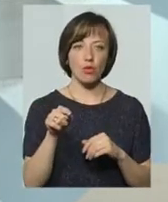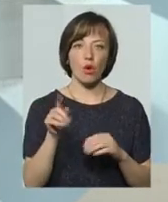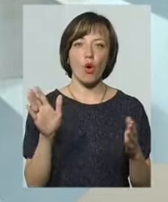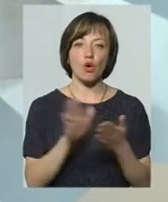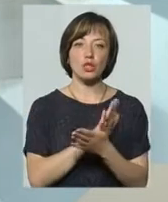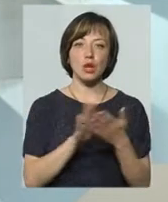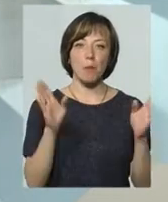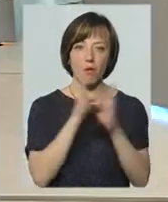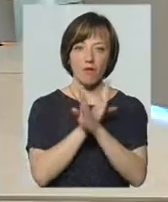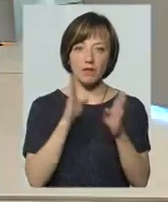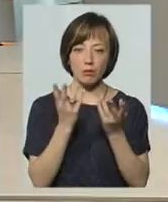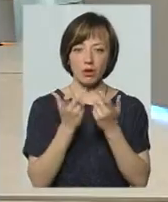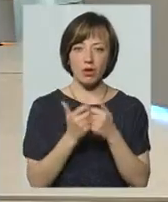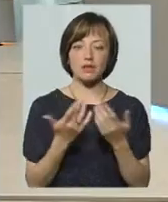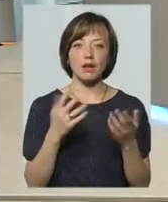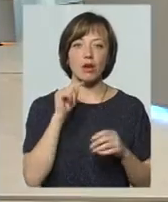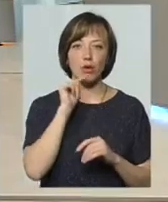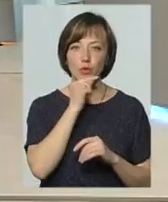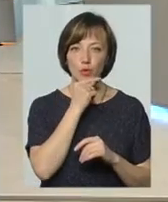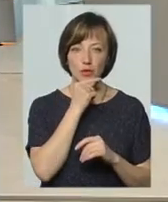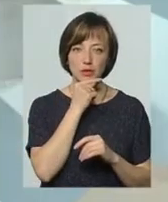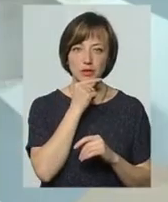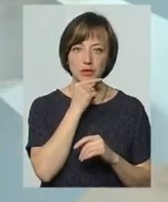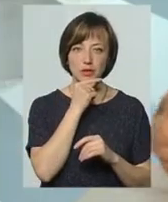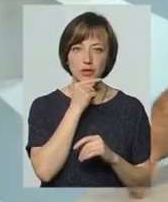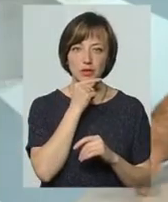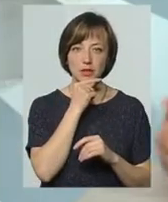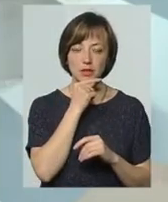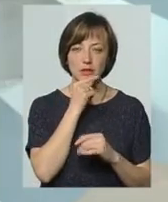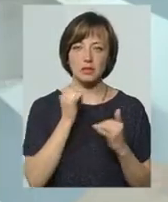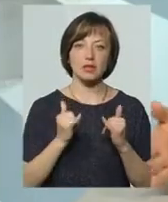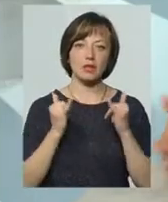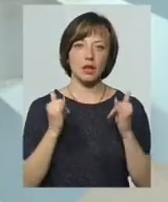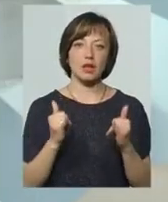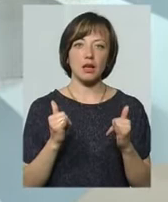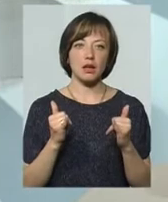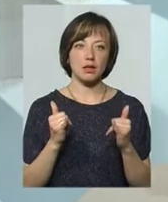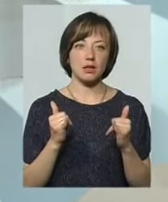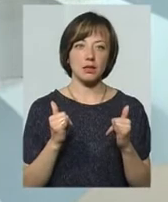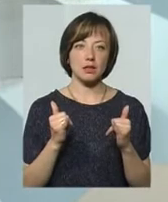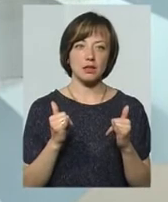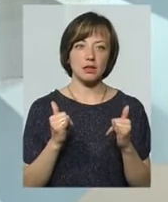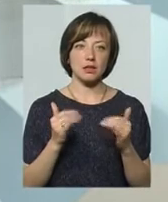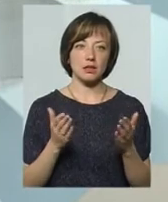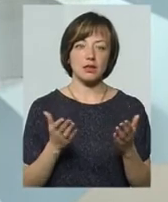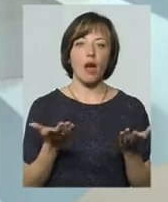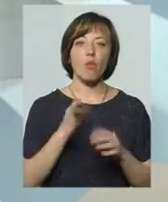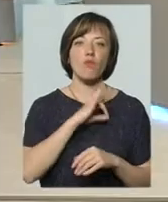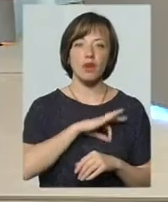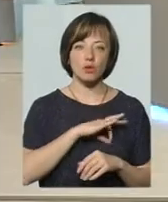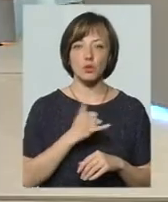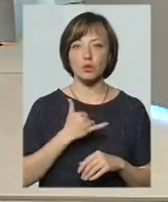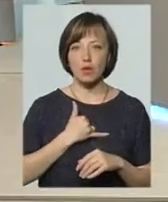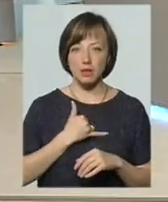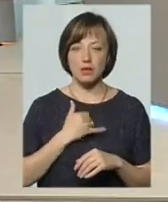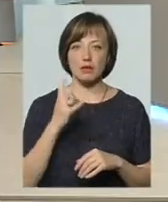повітря прораховано, і скільки воно економить, дає економію для міста, яку вигоду. Ну, власне, в нас,